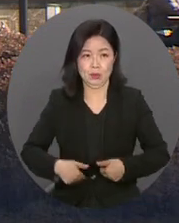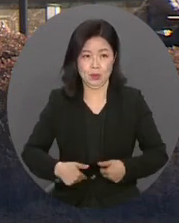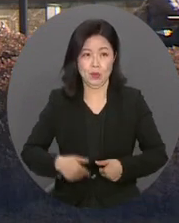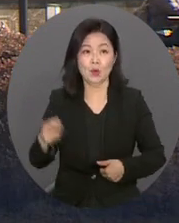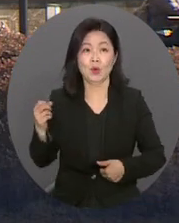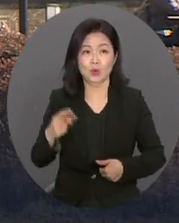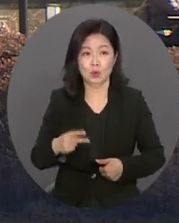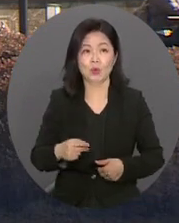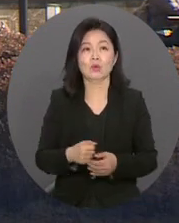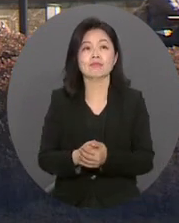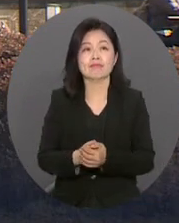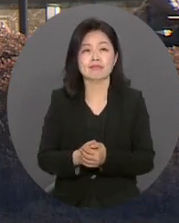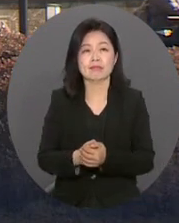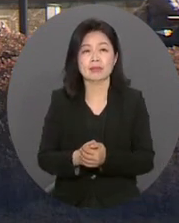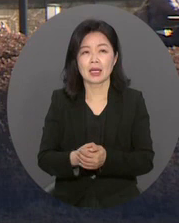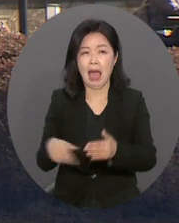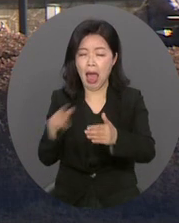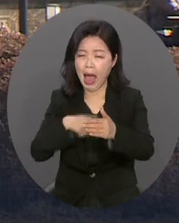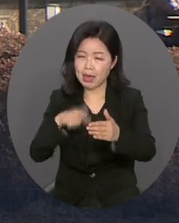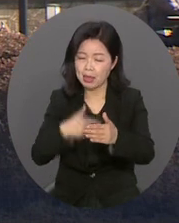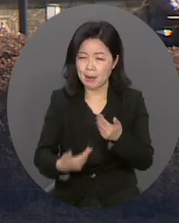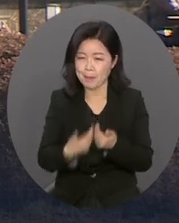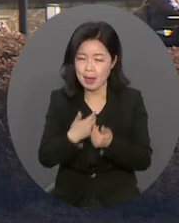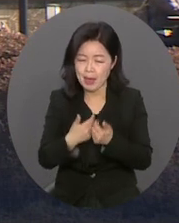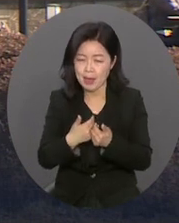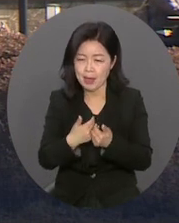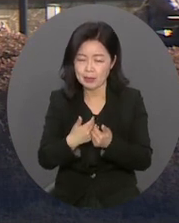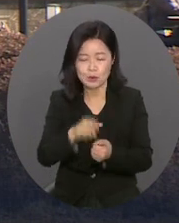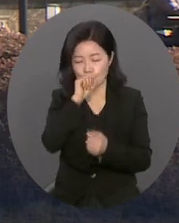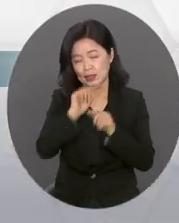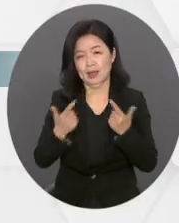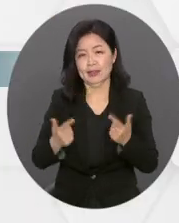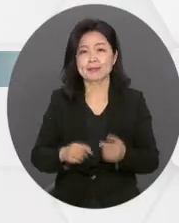뭐 정치나 이런 점에서 저렇게 내분이 된다는 것은 저는 안 좋다고 봐요.